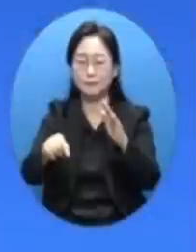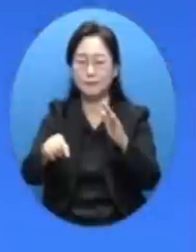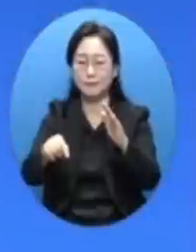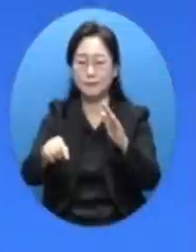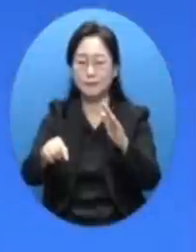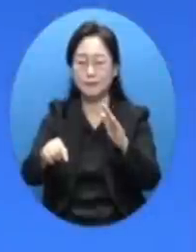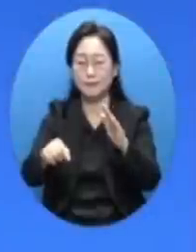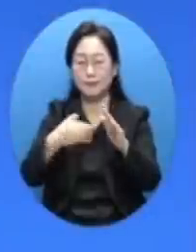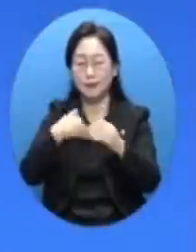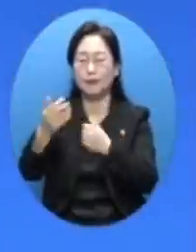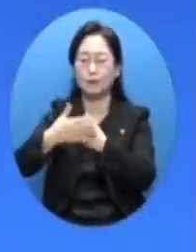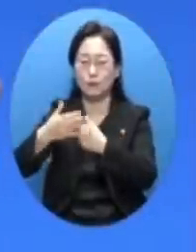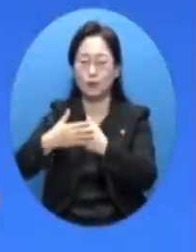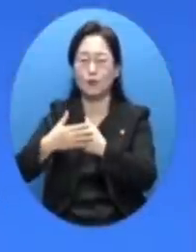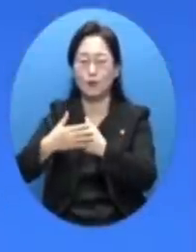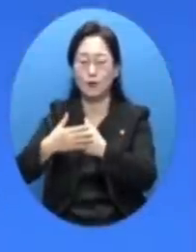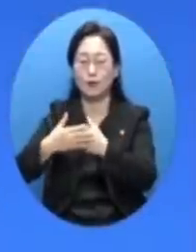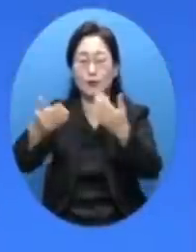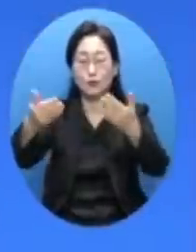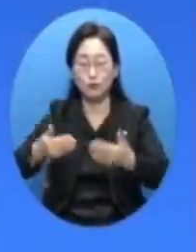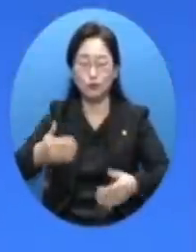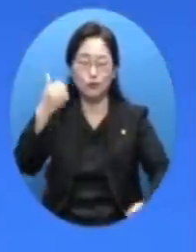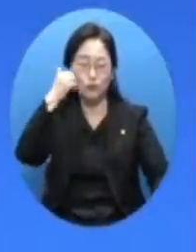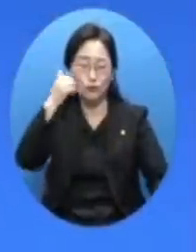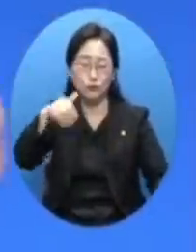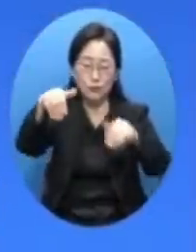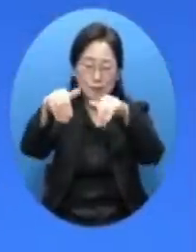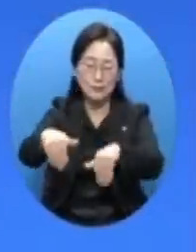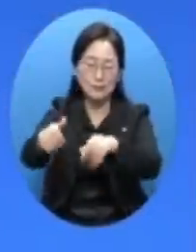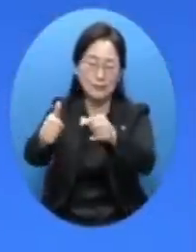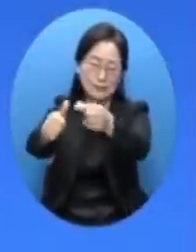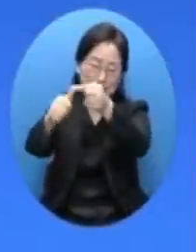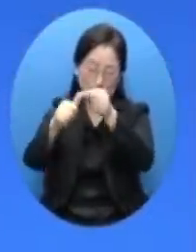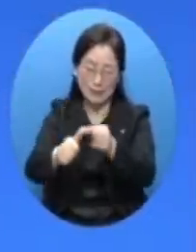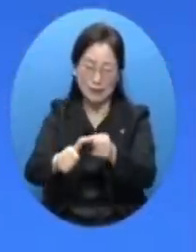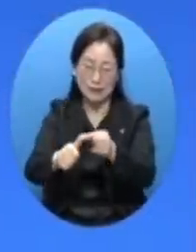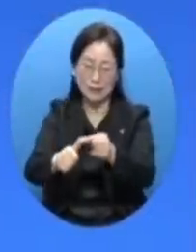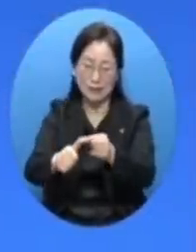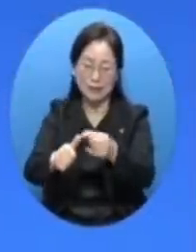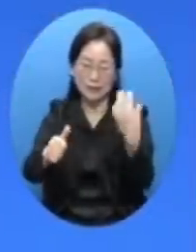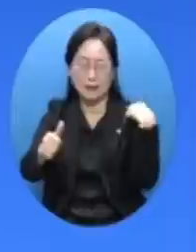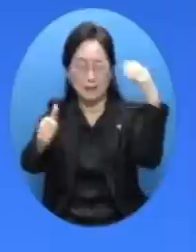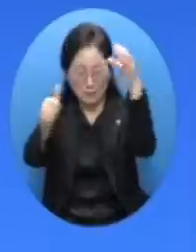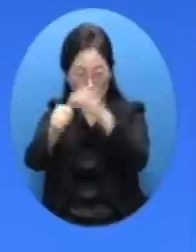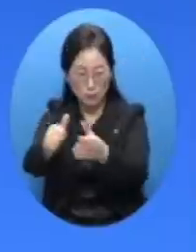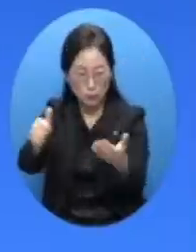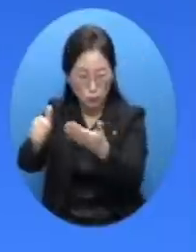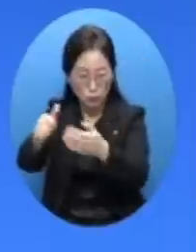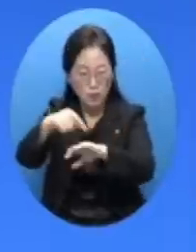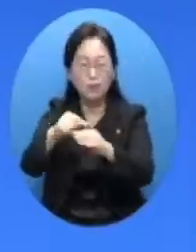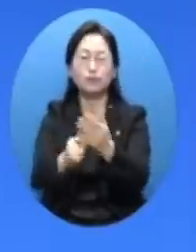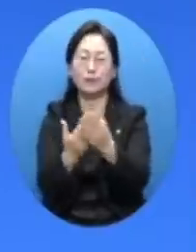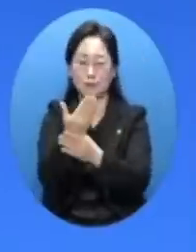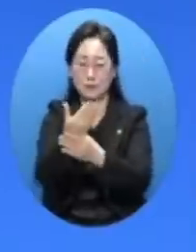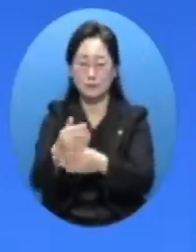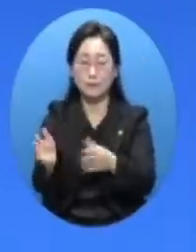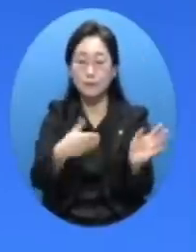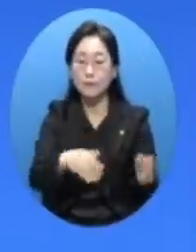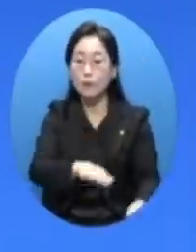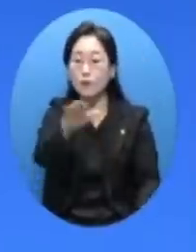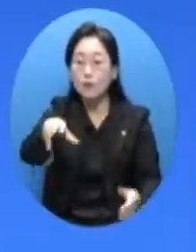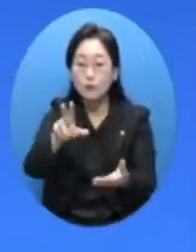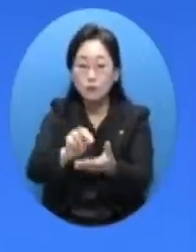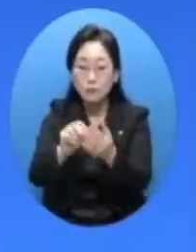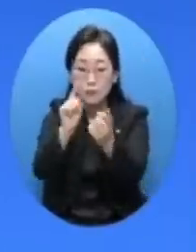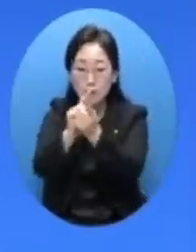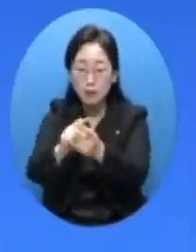내 일을 돕고 있는 저 엘리에셀을 상처로 맞게 됐다 하는 마음까지 들게 된 것입니다. 문제를 만날 때 환경을 바라보고